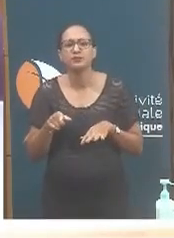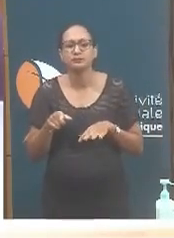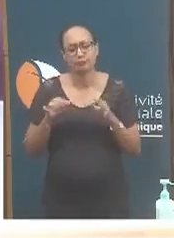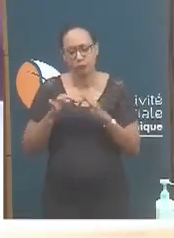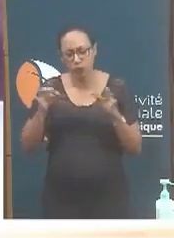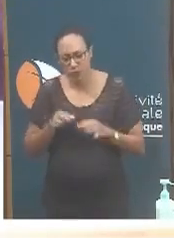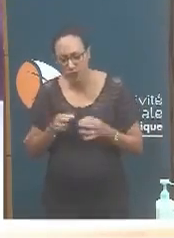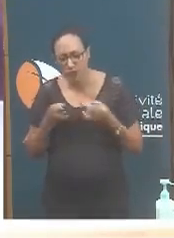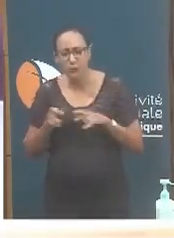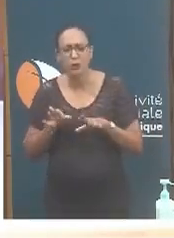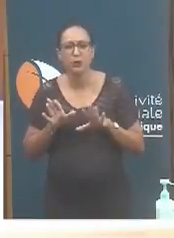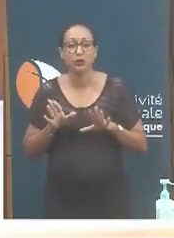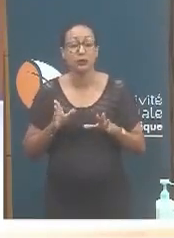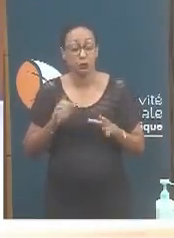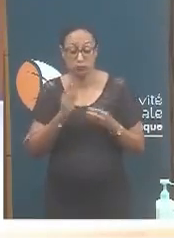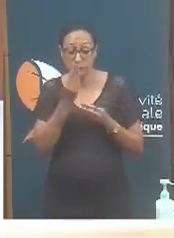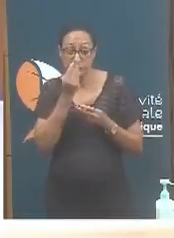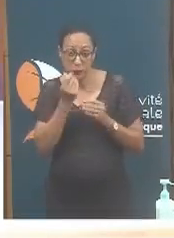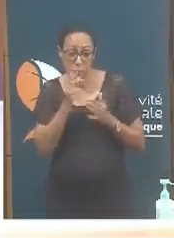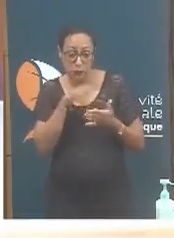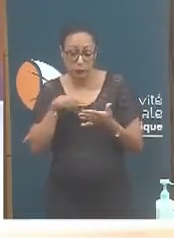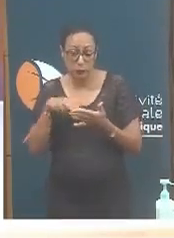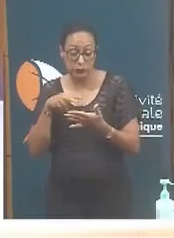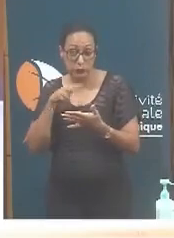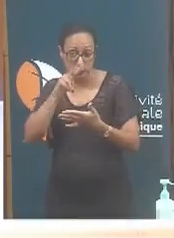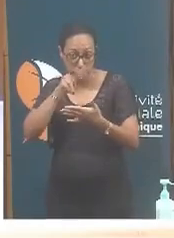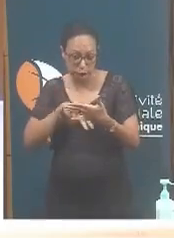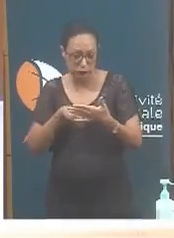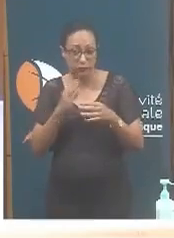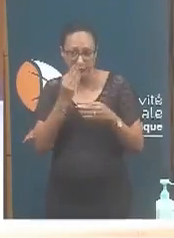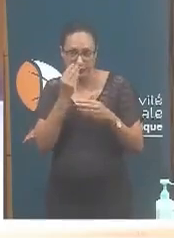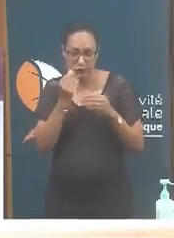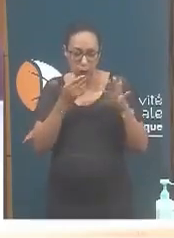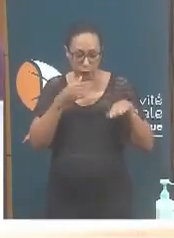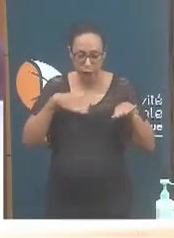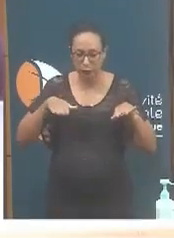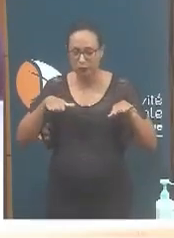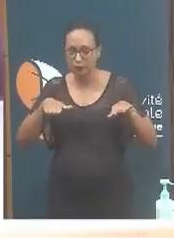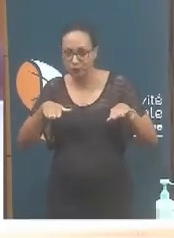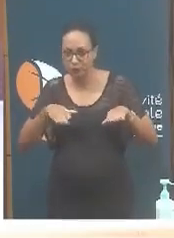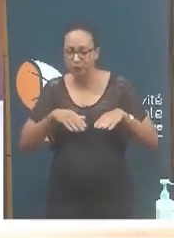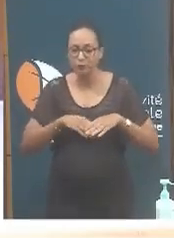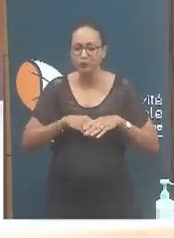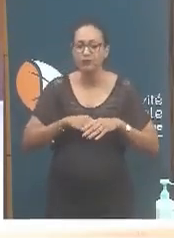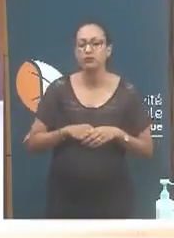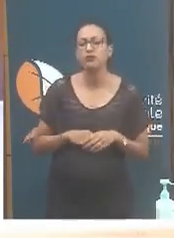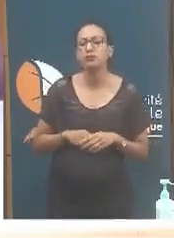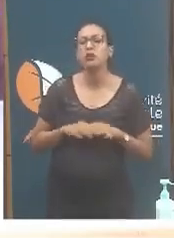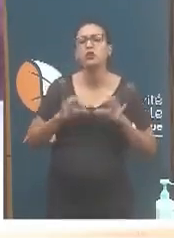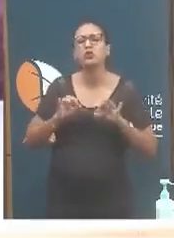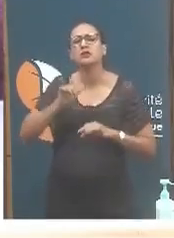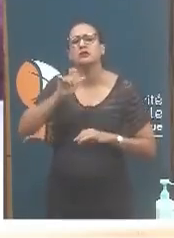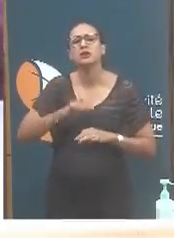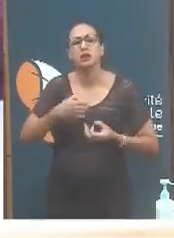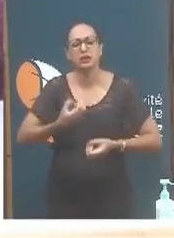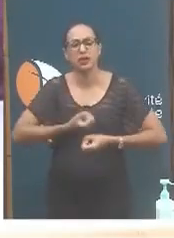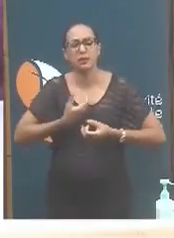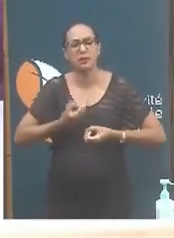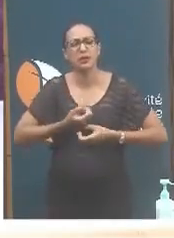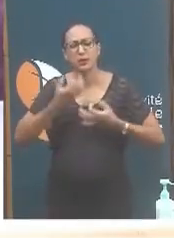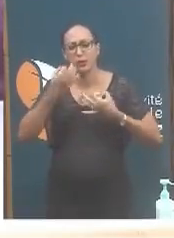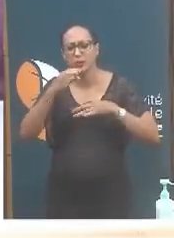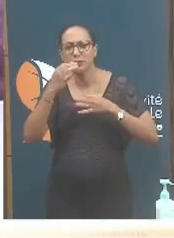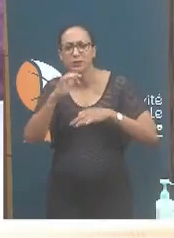budgétaire. L'impression que j'ai eue. Et j'ai senti un petit peu l'embarras de notre rapporteur